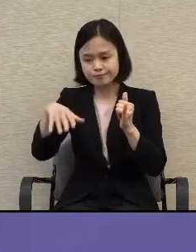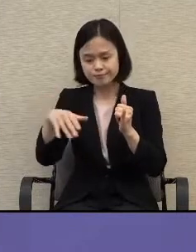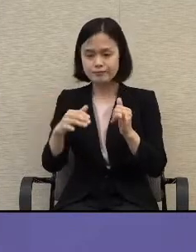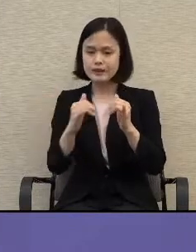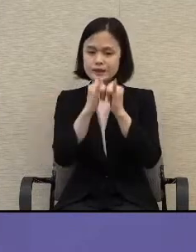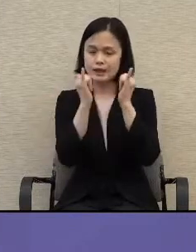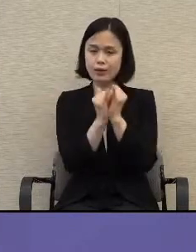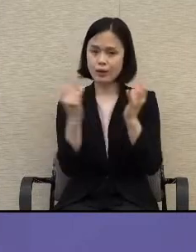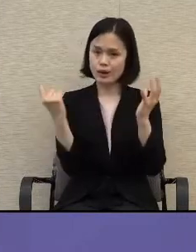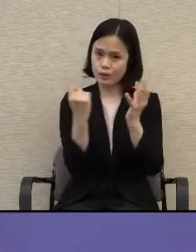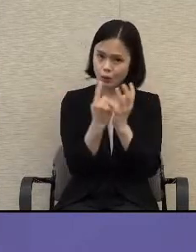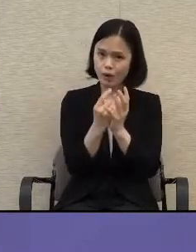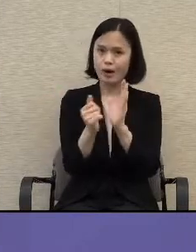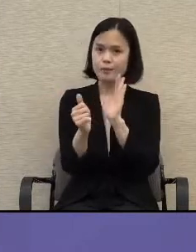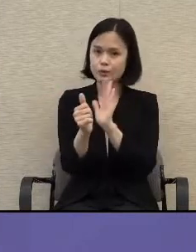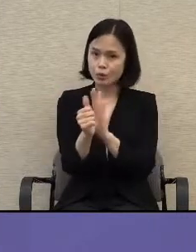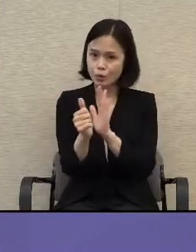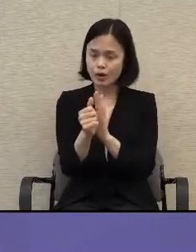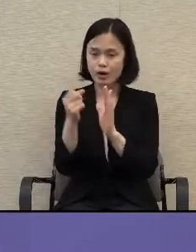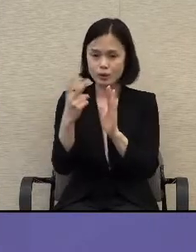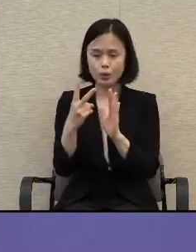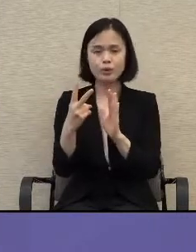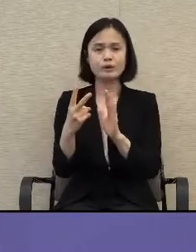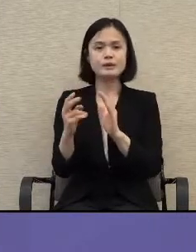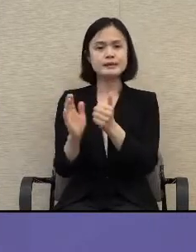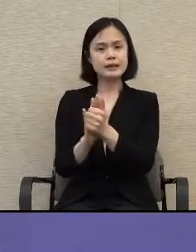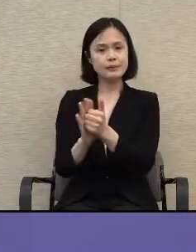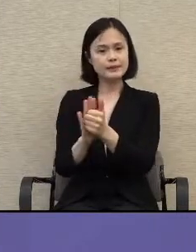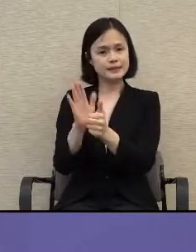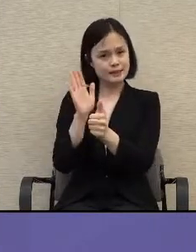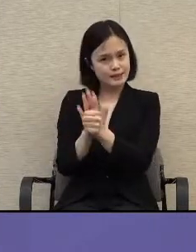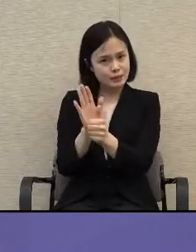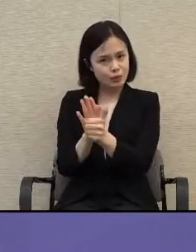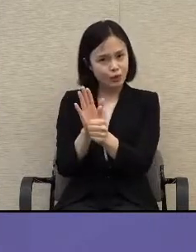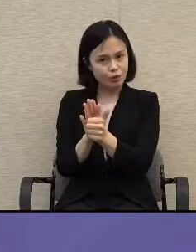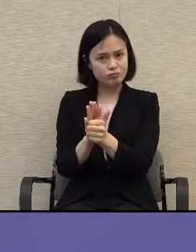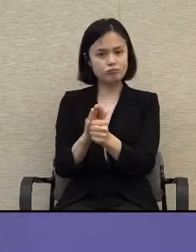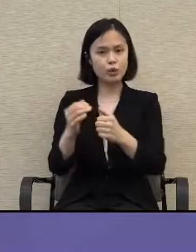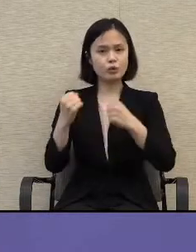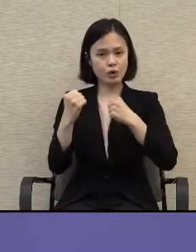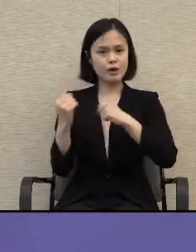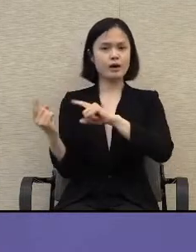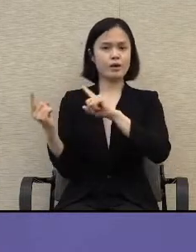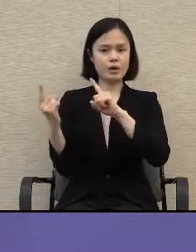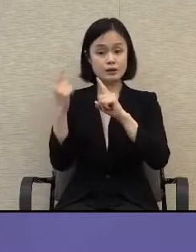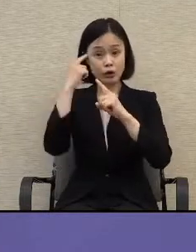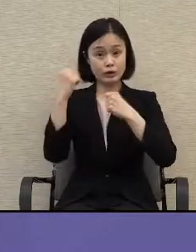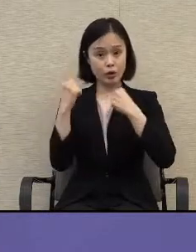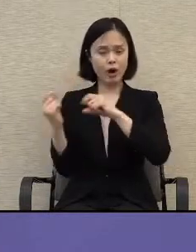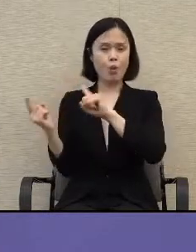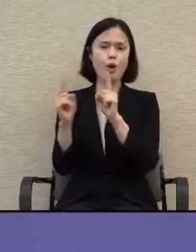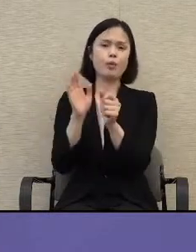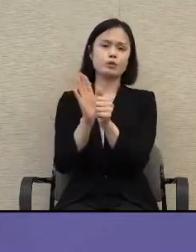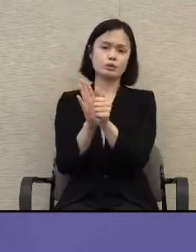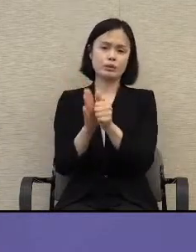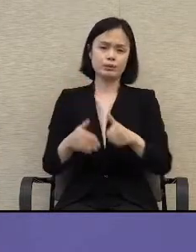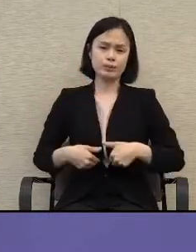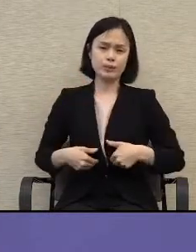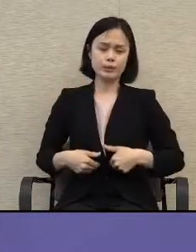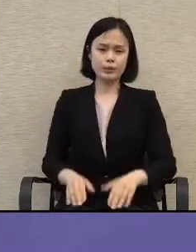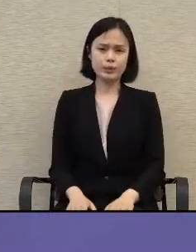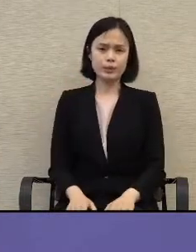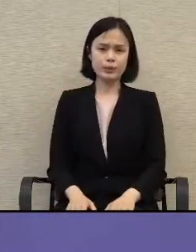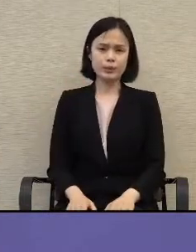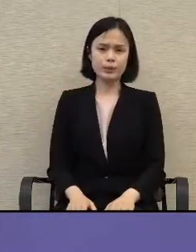서비스 수요가 분명히 존재하고 있다라는 거죠. 기존에는 이제 저이 그림이 뭐 적절할지는 잘 모르겠지만은 치료 중심의